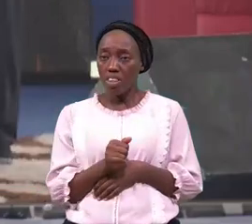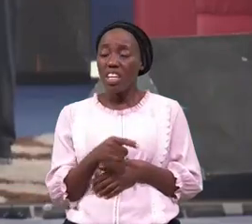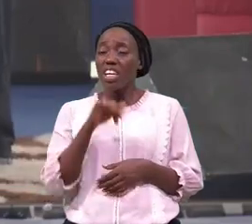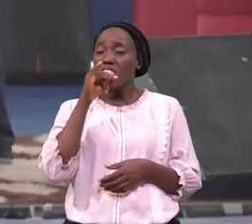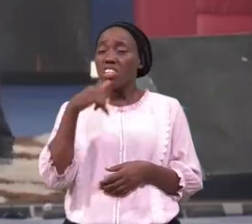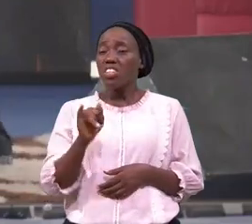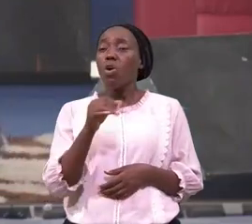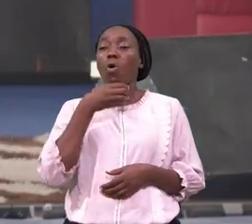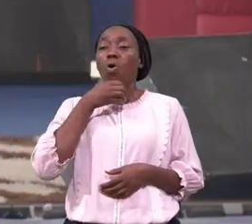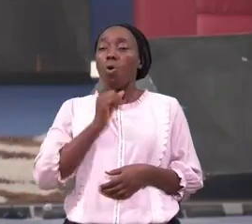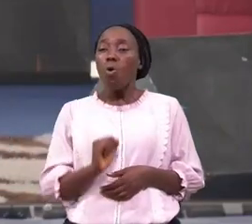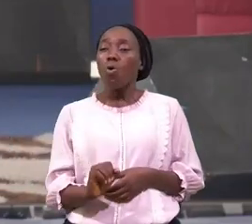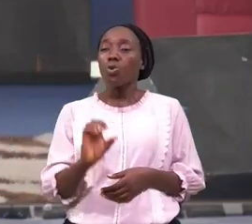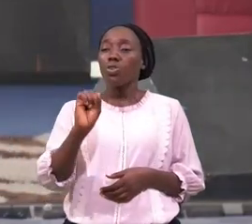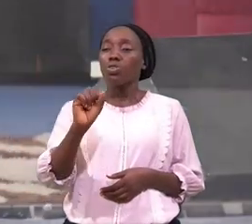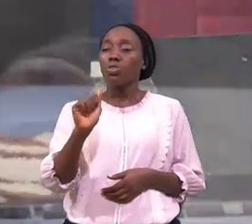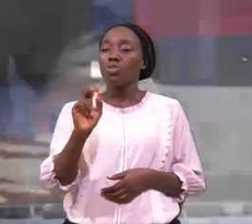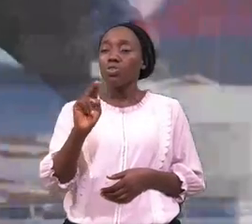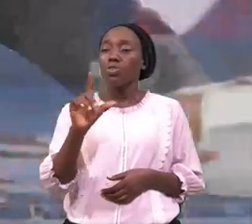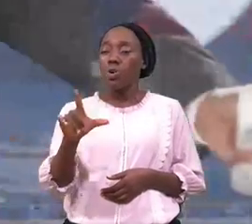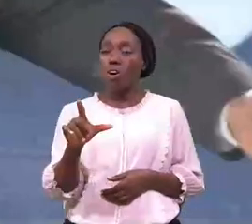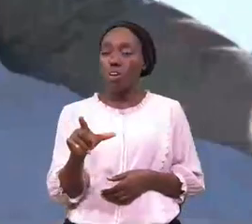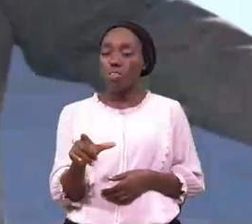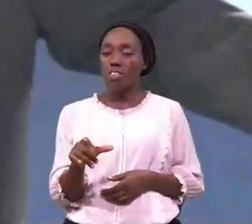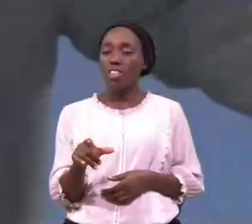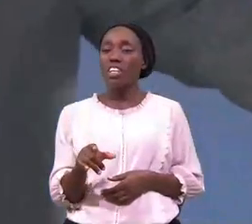Ah, je suis toujours l'ancien Saul, je suis ce que je suis.